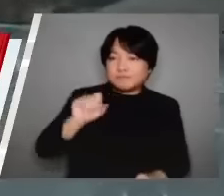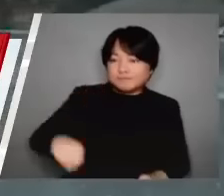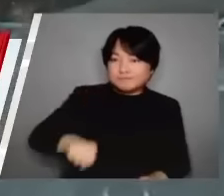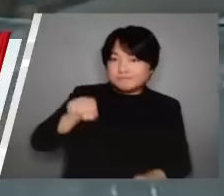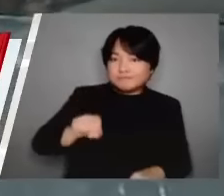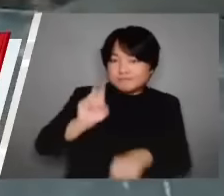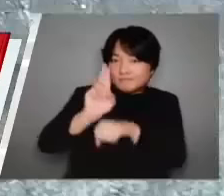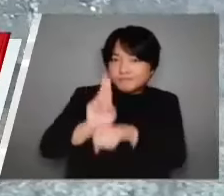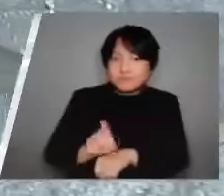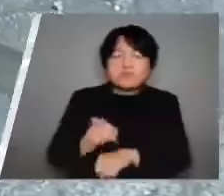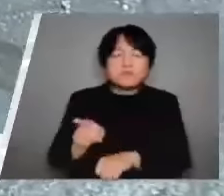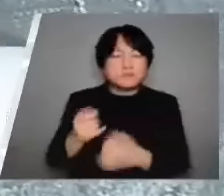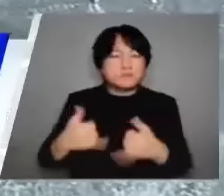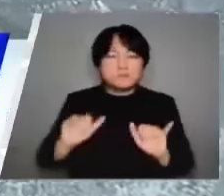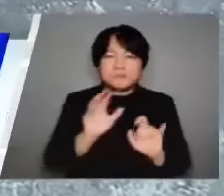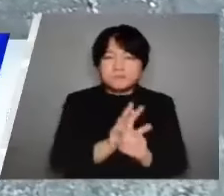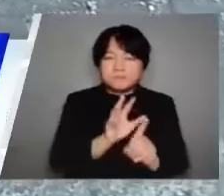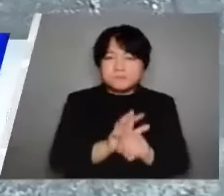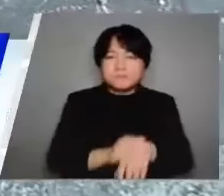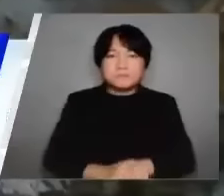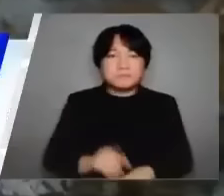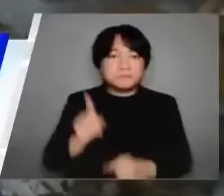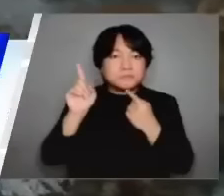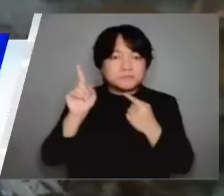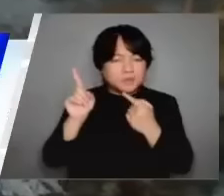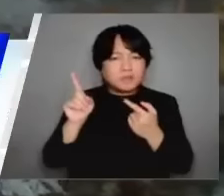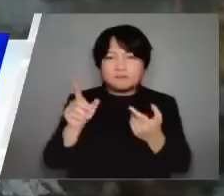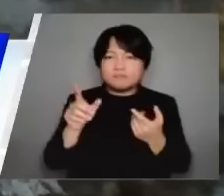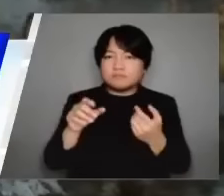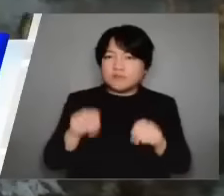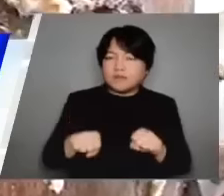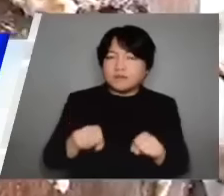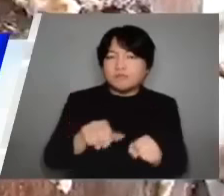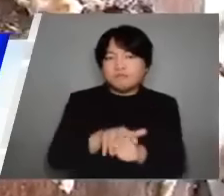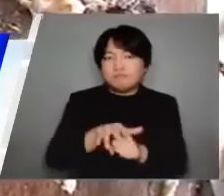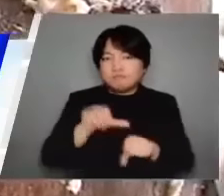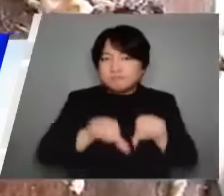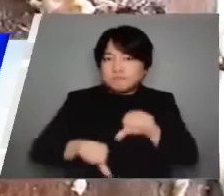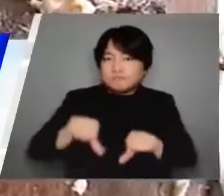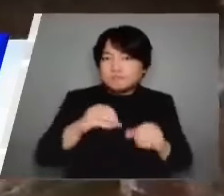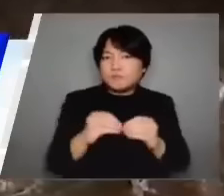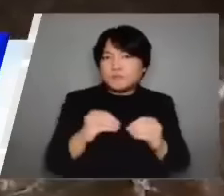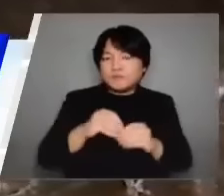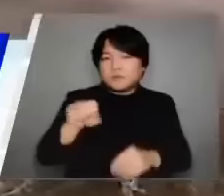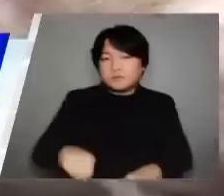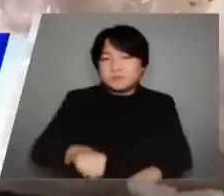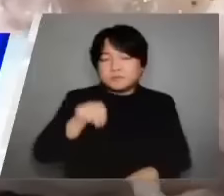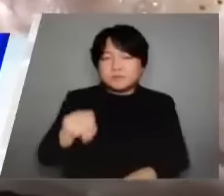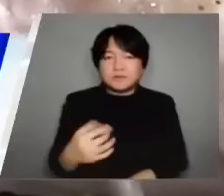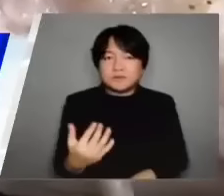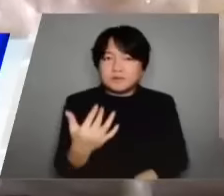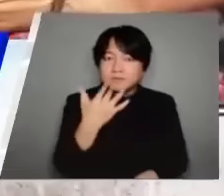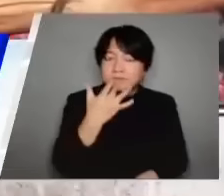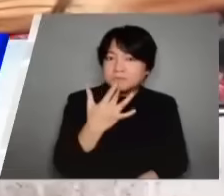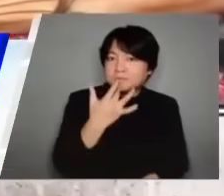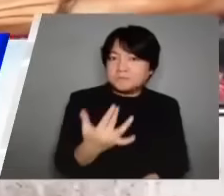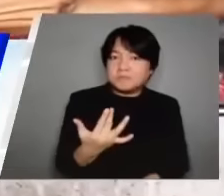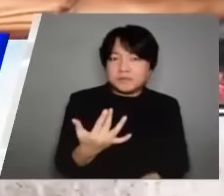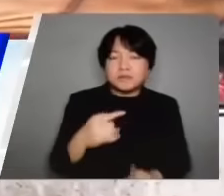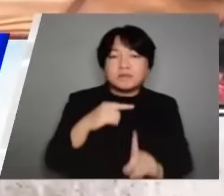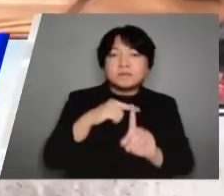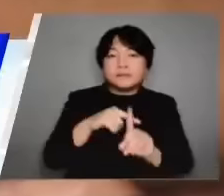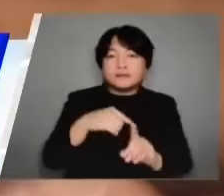yung lahat ng rekado Hwag mong tipirin para lumasa yung Leon Dagdag sa panlasa kapag tinambalan ng salsa